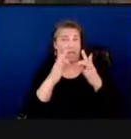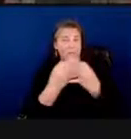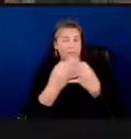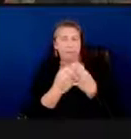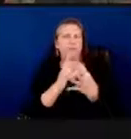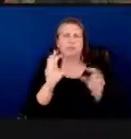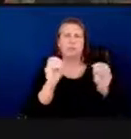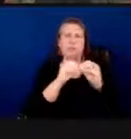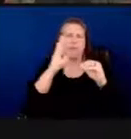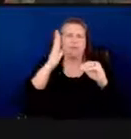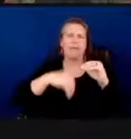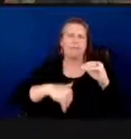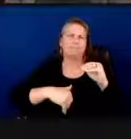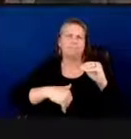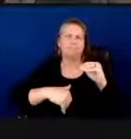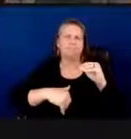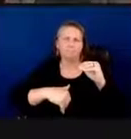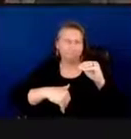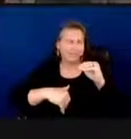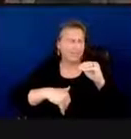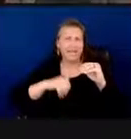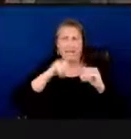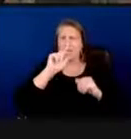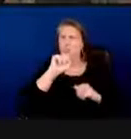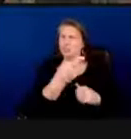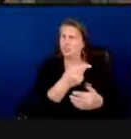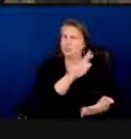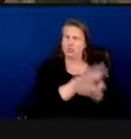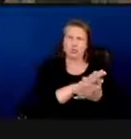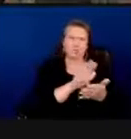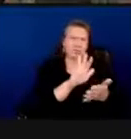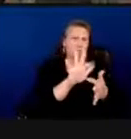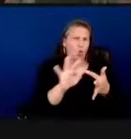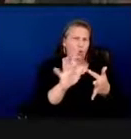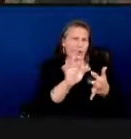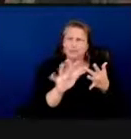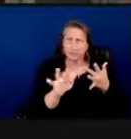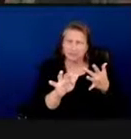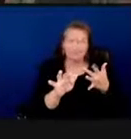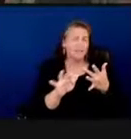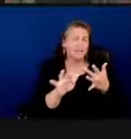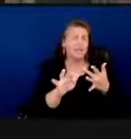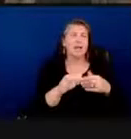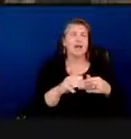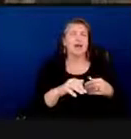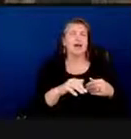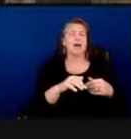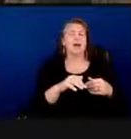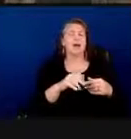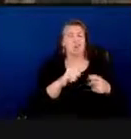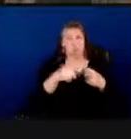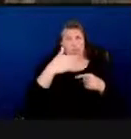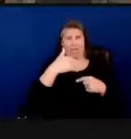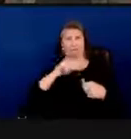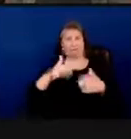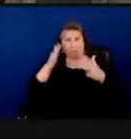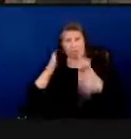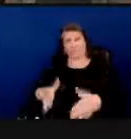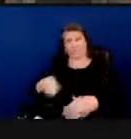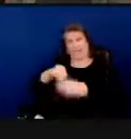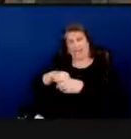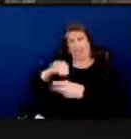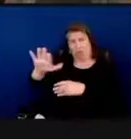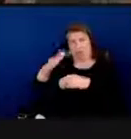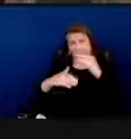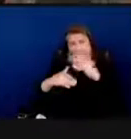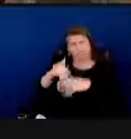التواصل مع العائلات. فإن هذه المسألة لا تتعلق فقط بخيارات المدرسة ولكن بالمدارس الأخرى، ولكن عندما